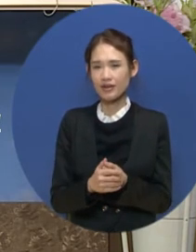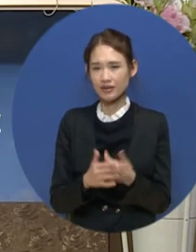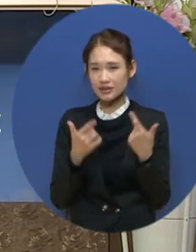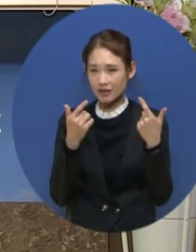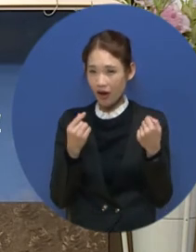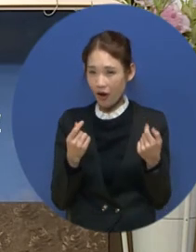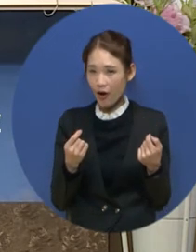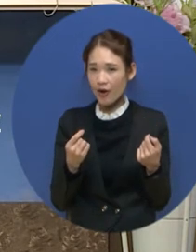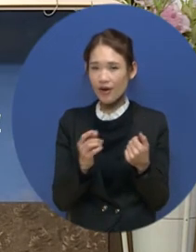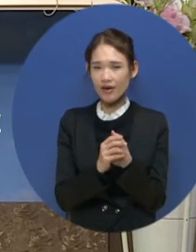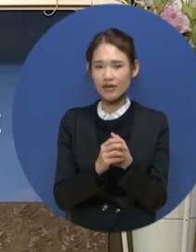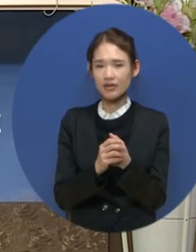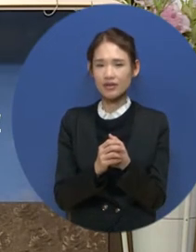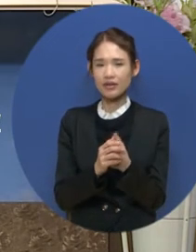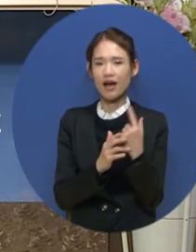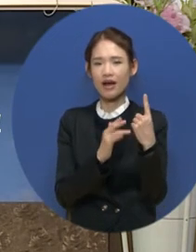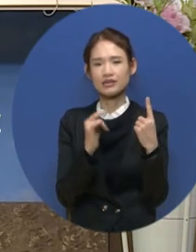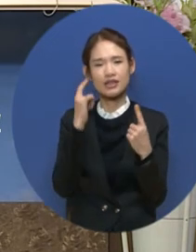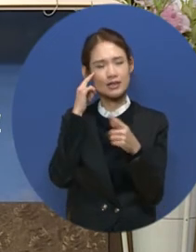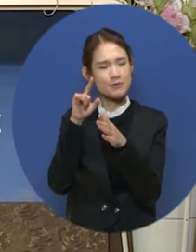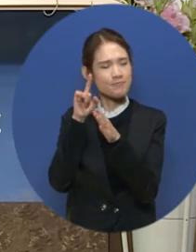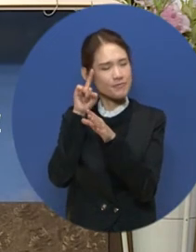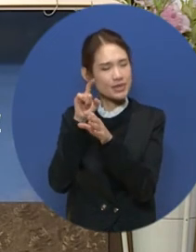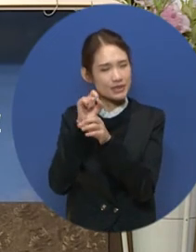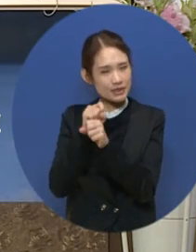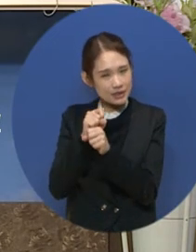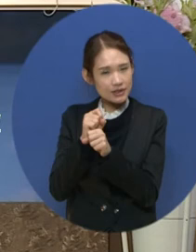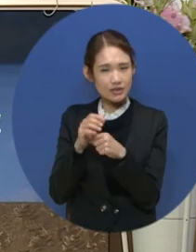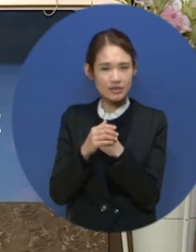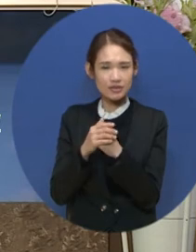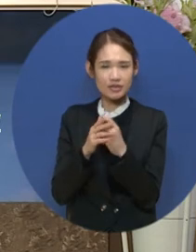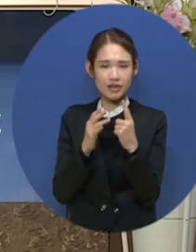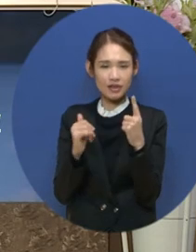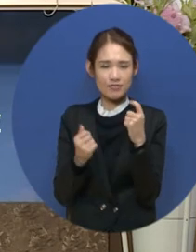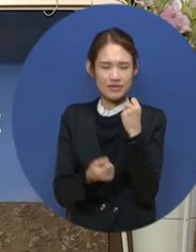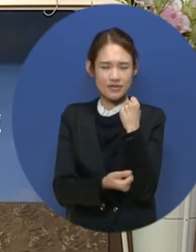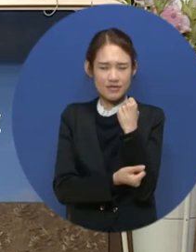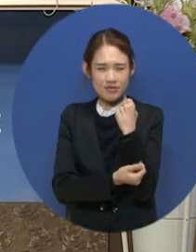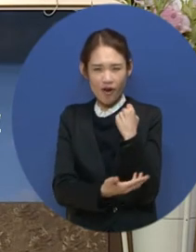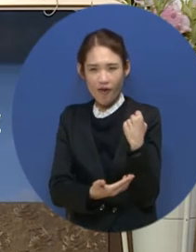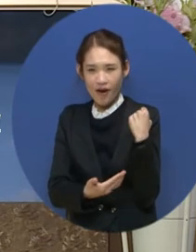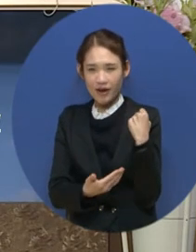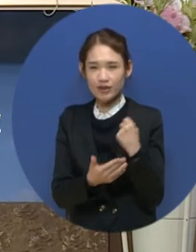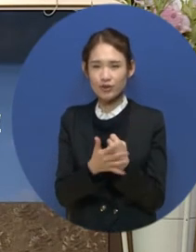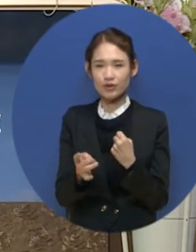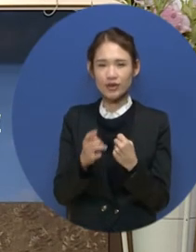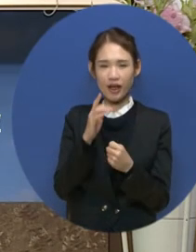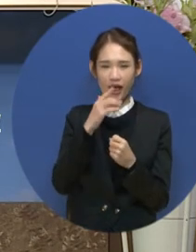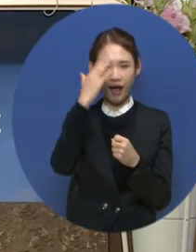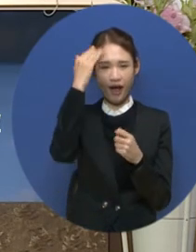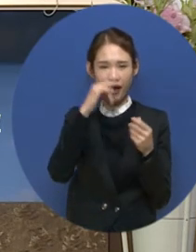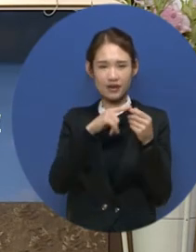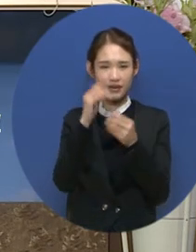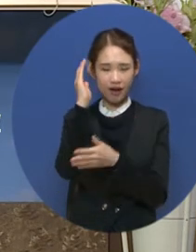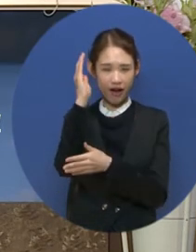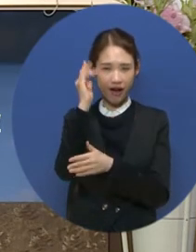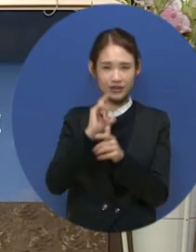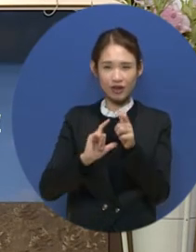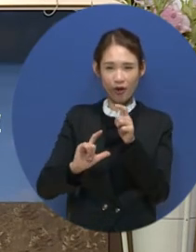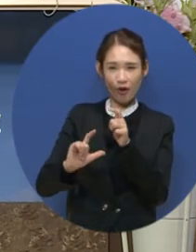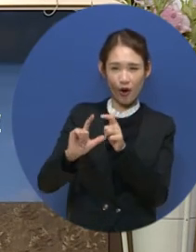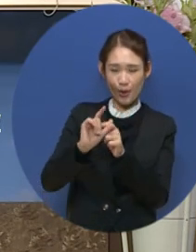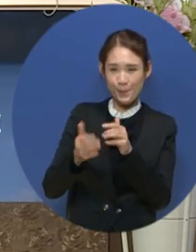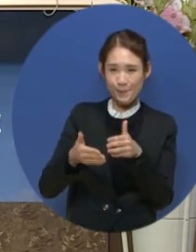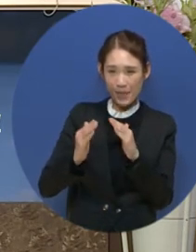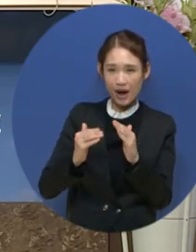그 한 사람의 의지 그리고 또 그 한사람이 영향력이 결국에는 그 한글 강좌 까지 한개더 개설하게 하는